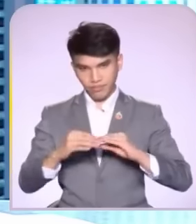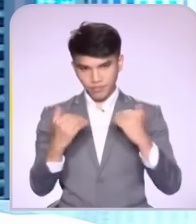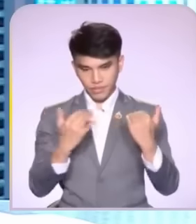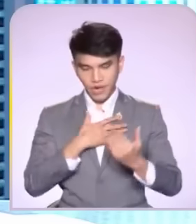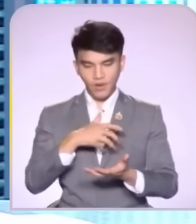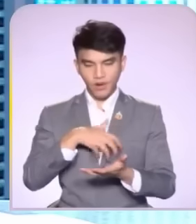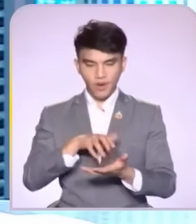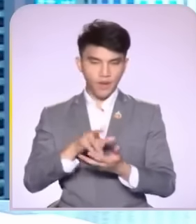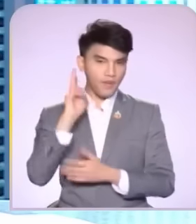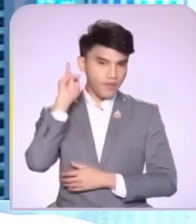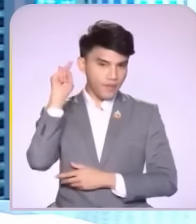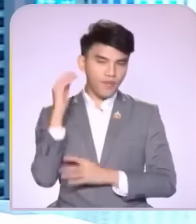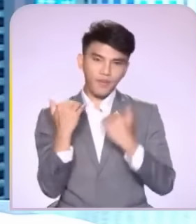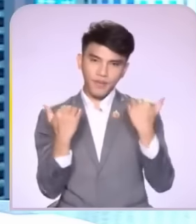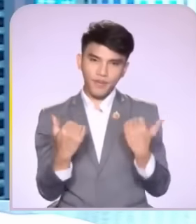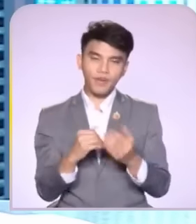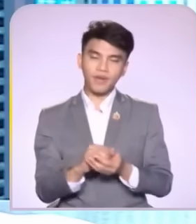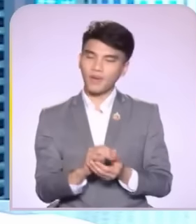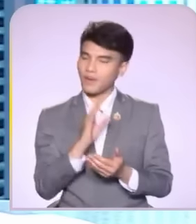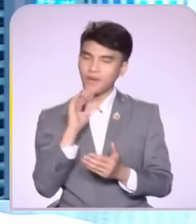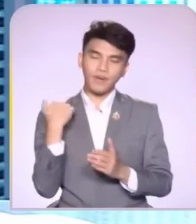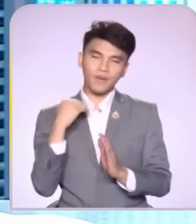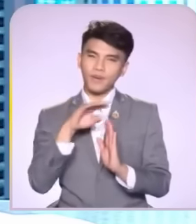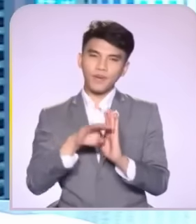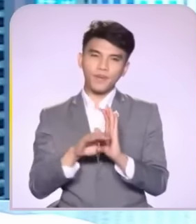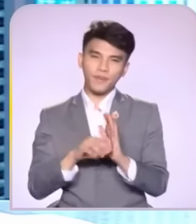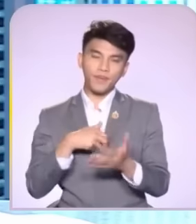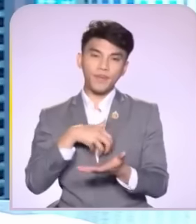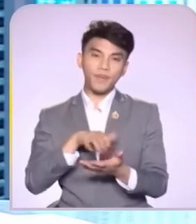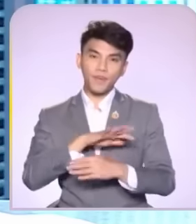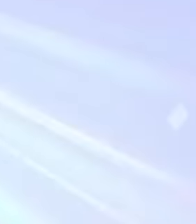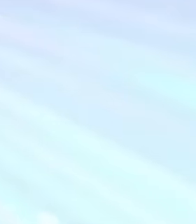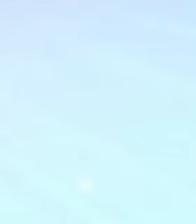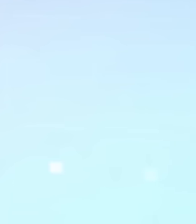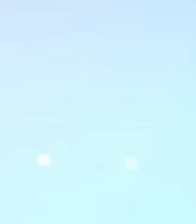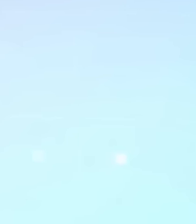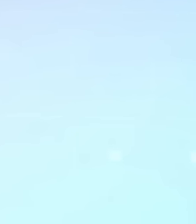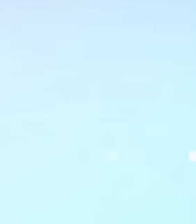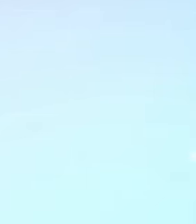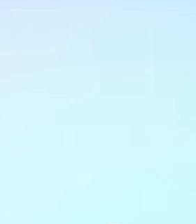เรารายงานข่าวไปด้วยนะคะเพราะฉะนั้นพอมันมีอะไรเข้ามาเนี่ยเราก็รายงานให้คุณผู้ชมได้ทราบกัน